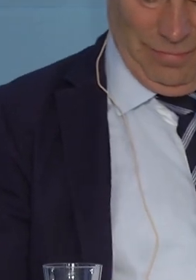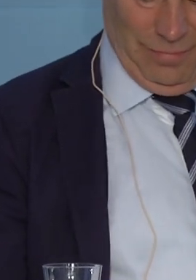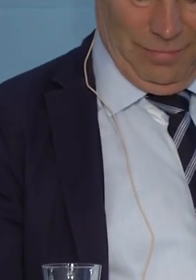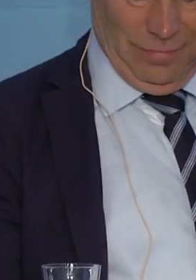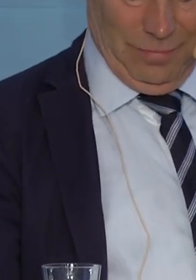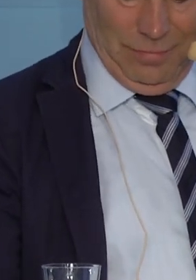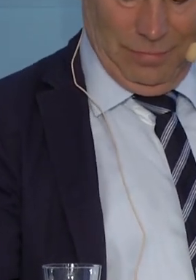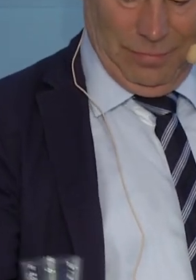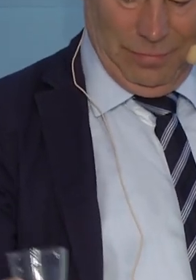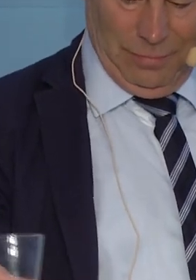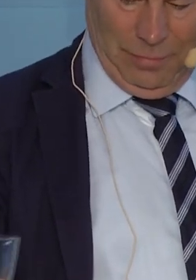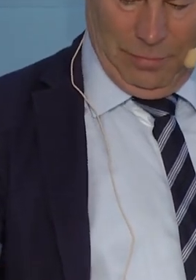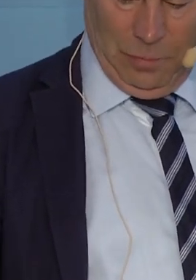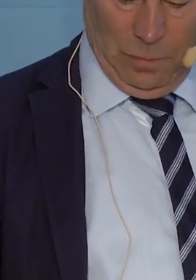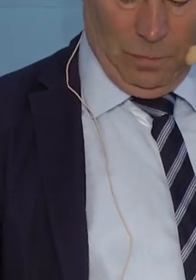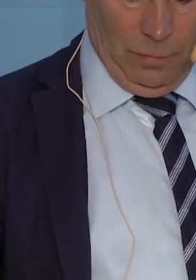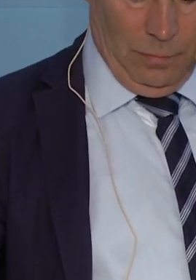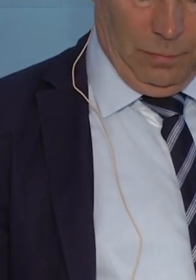Jag börjar med dig, Ulf.